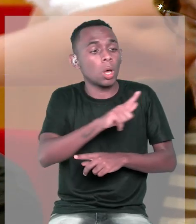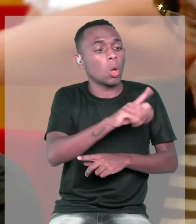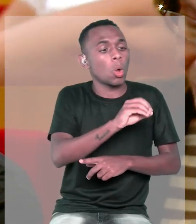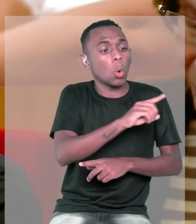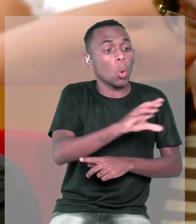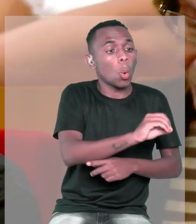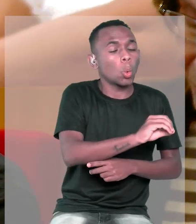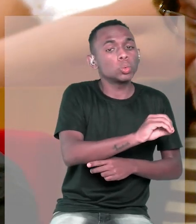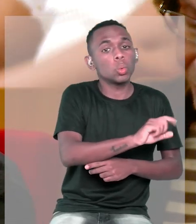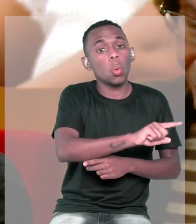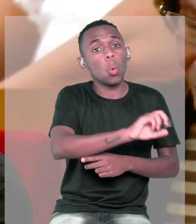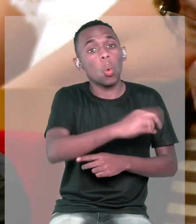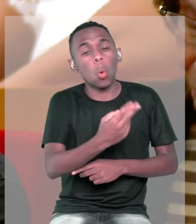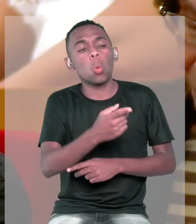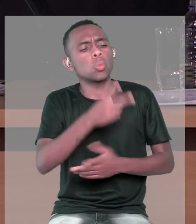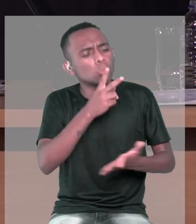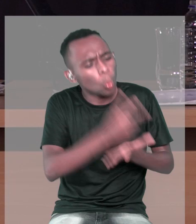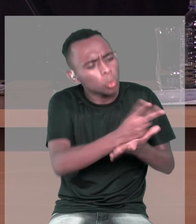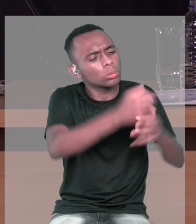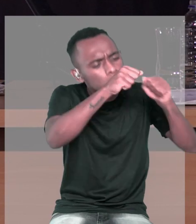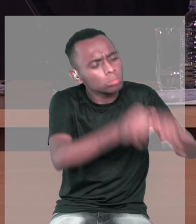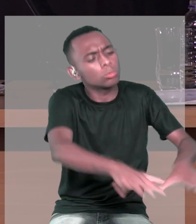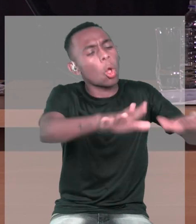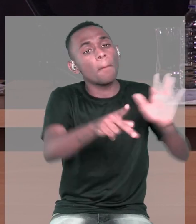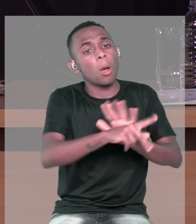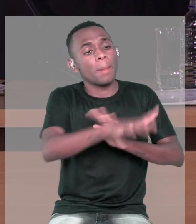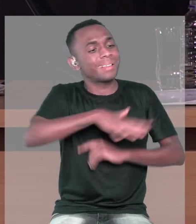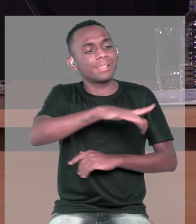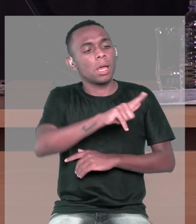ou fazer o abuso do gozo?